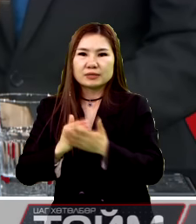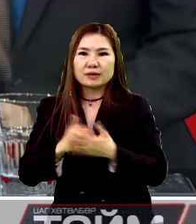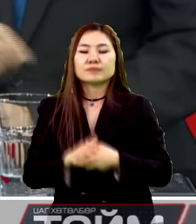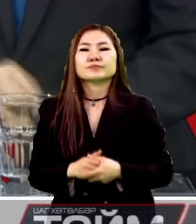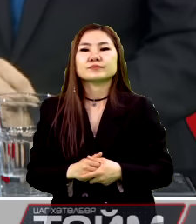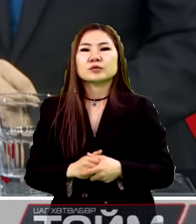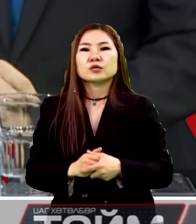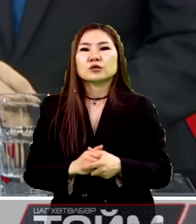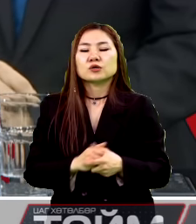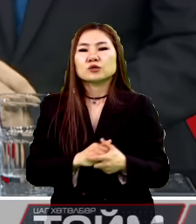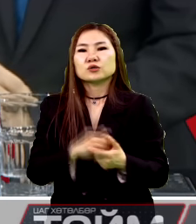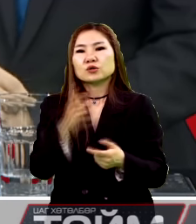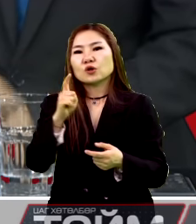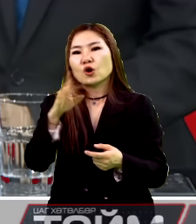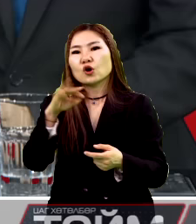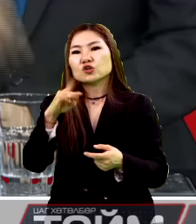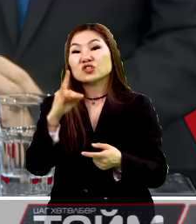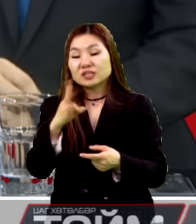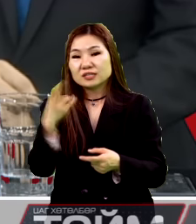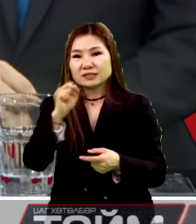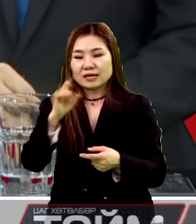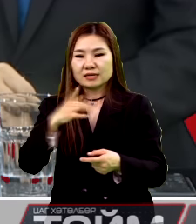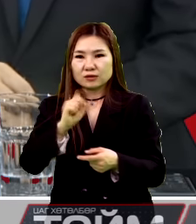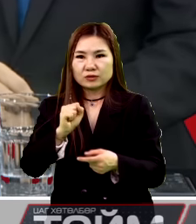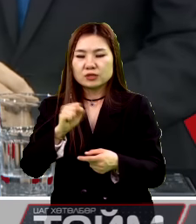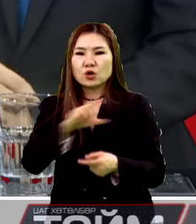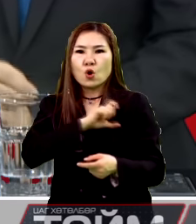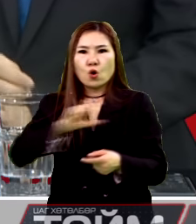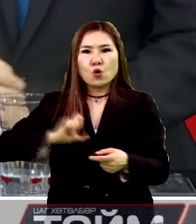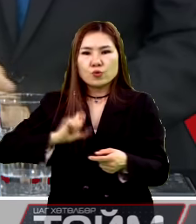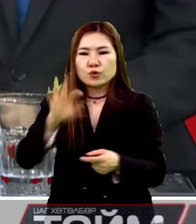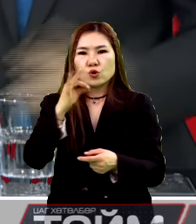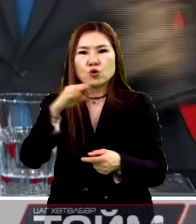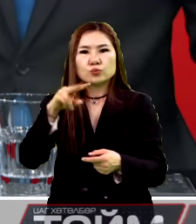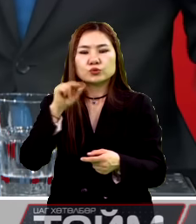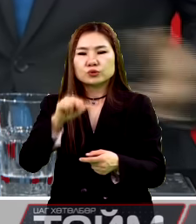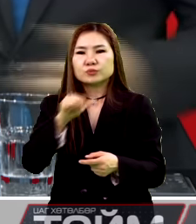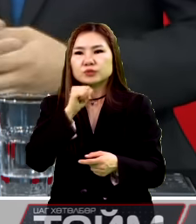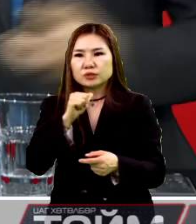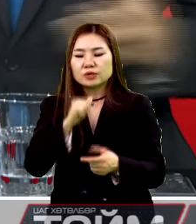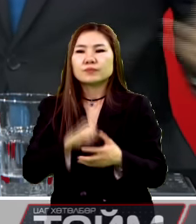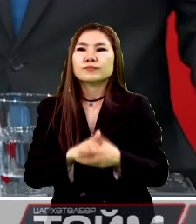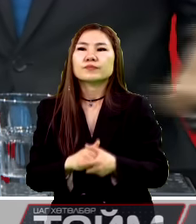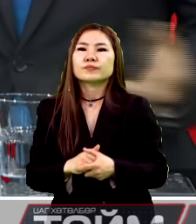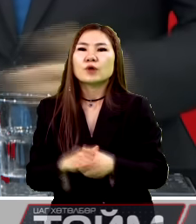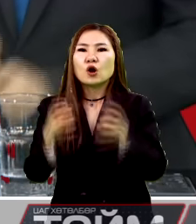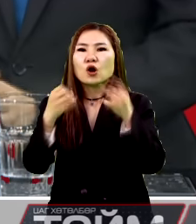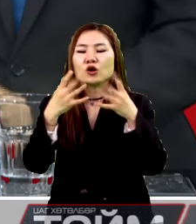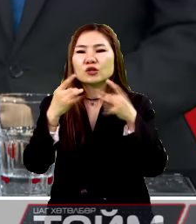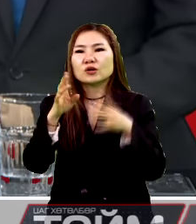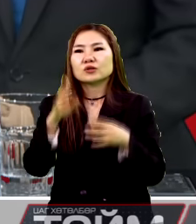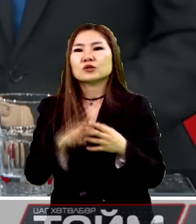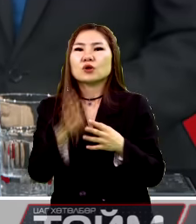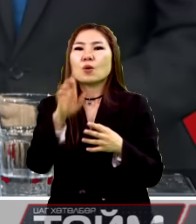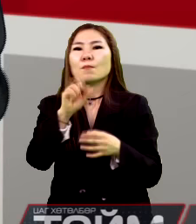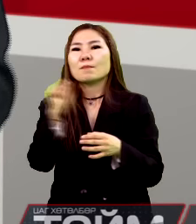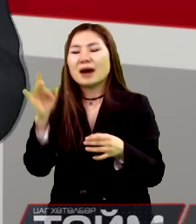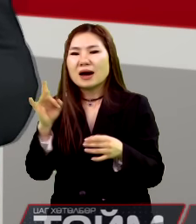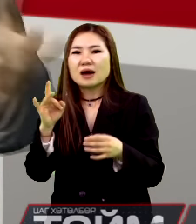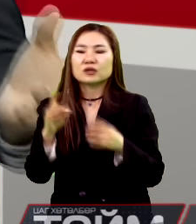зүйлийг хотын дарга өөрөө одоо хэлж байгаа юм. Тэр энэ асуудлыг бид нэр эргэж ярина. За тэгээд нөгөө нэг баахан бар цэгийн газар ингээд тентэн төрөөсцсөн